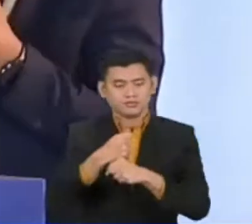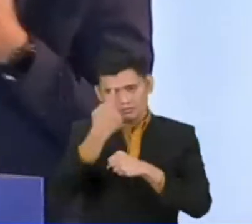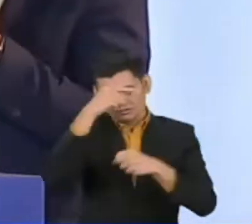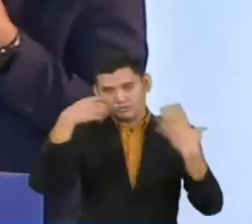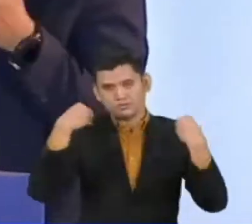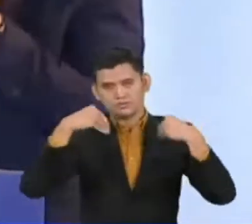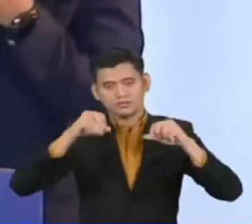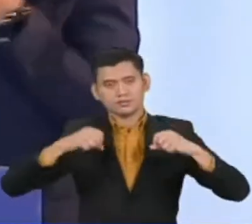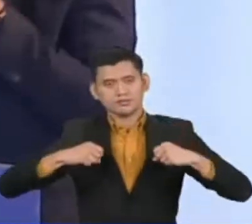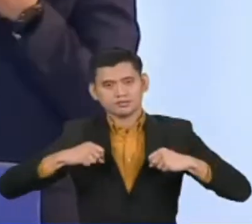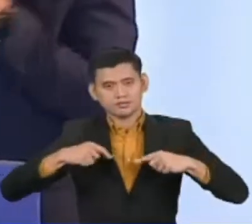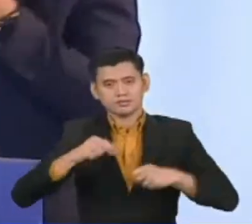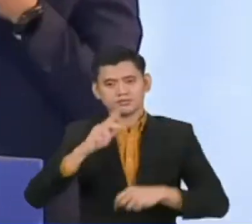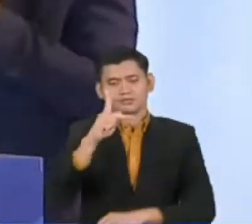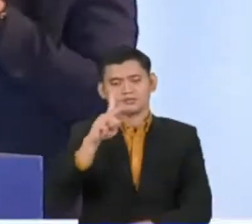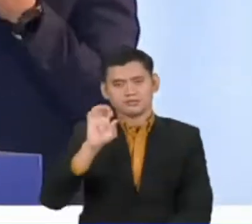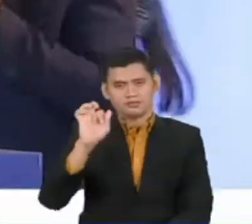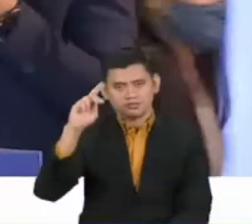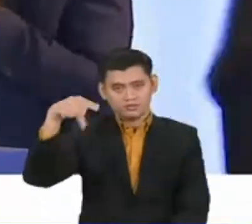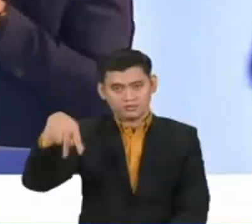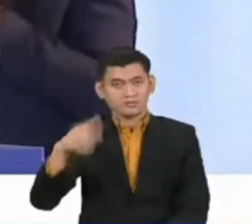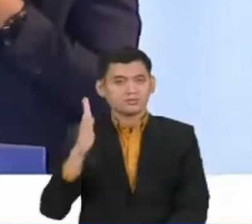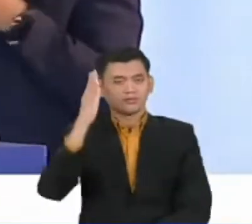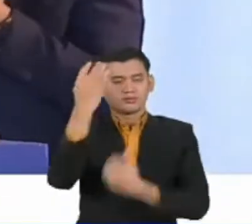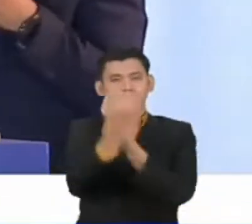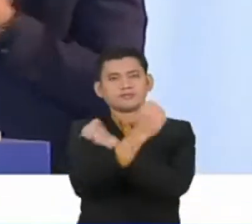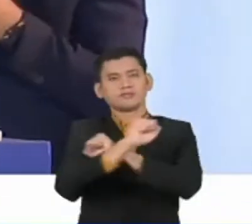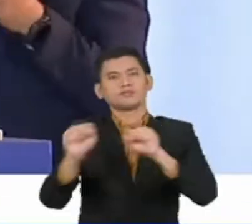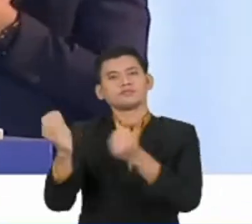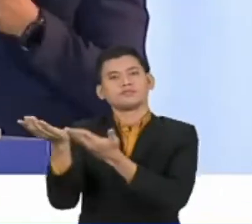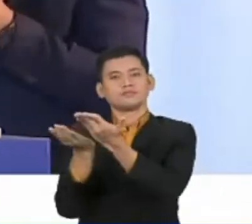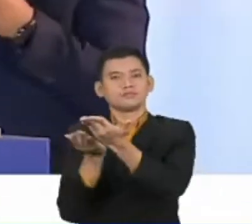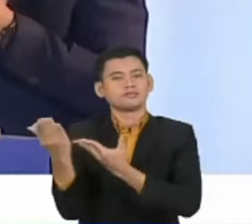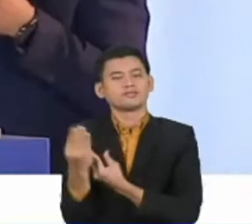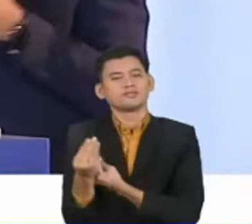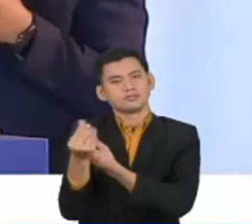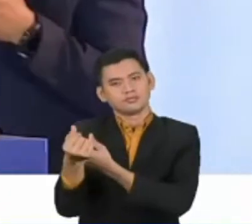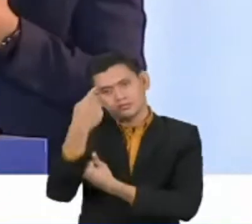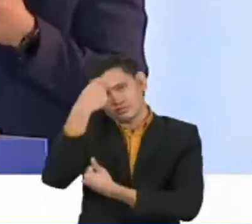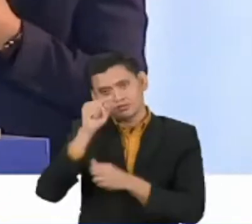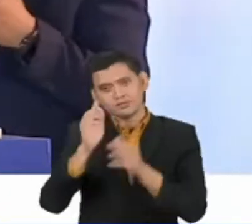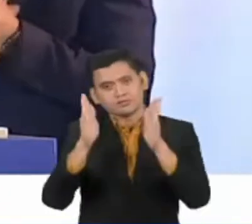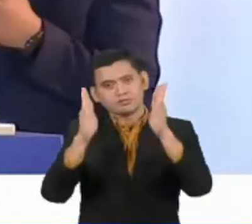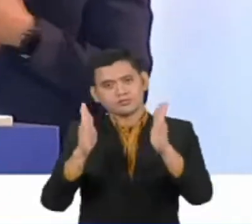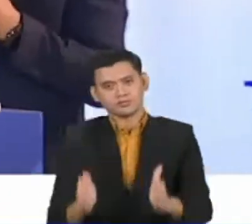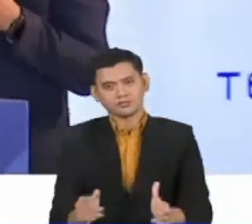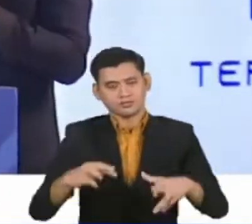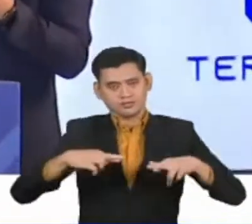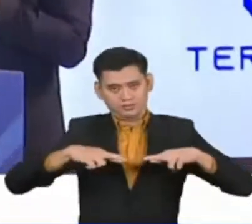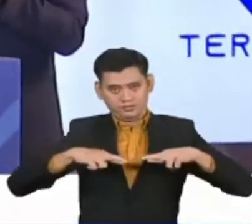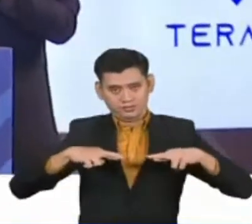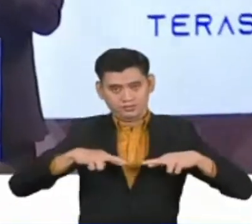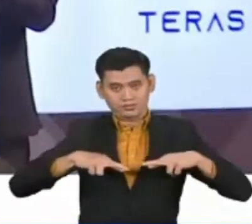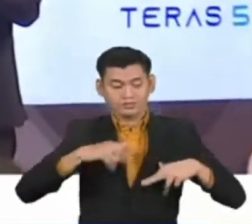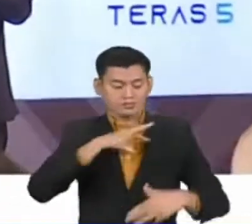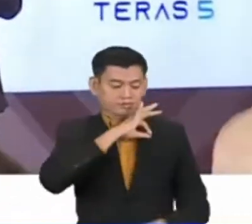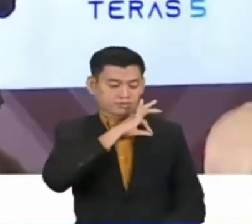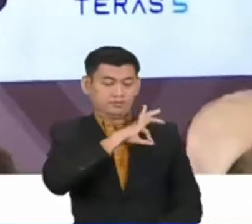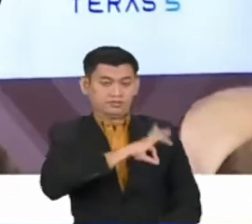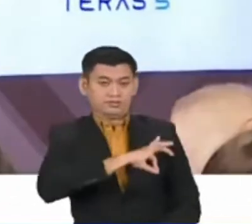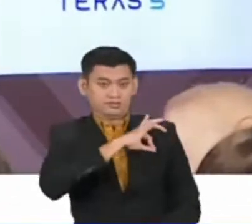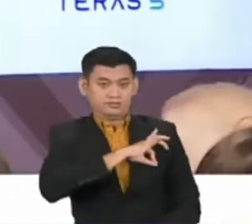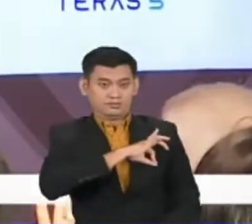Melangkah ke hadapan, KWAP akan turut menyediakan perkhidmatan lebih lancar bagi golongan pesara dengan memanfaatkan sepenuhnya